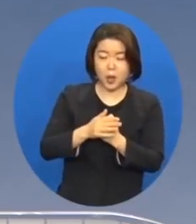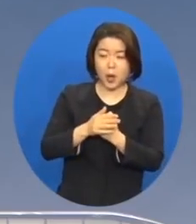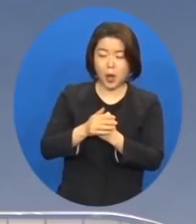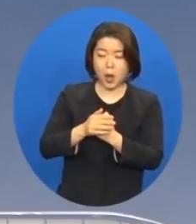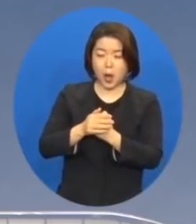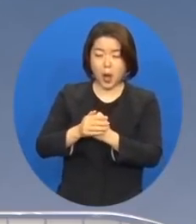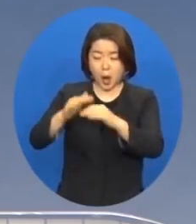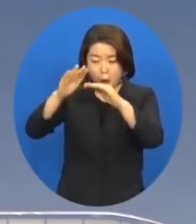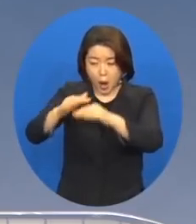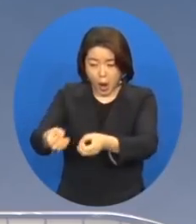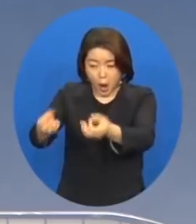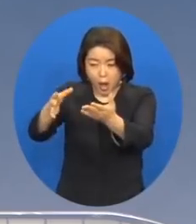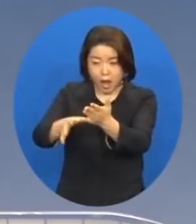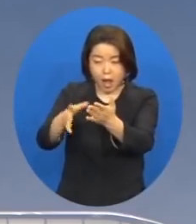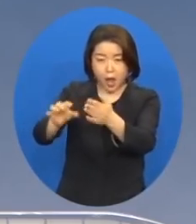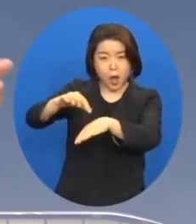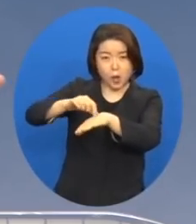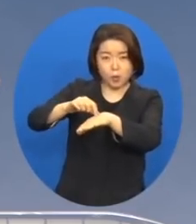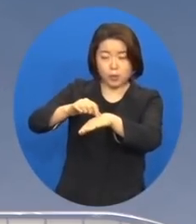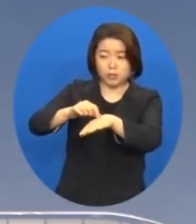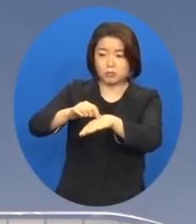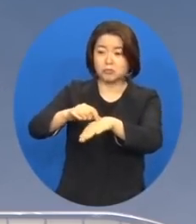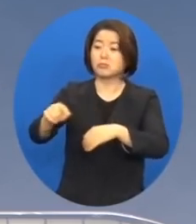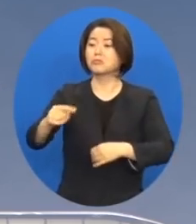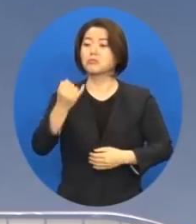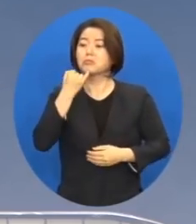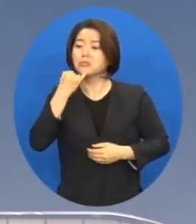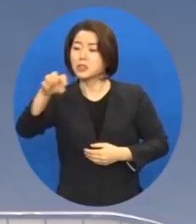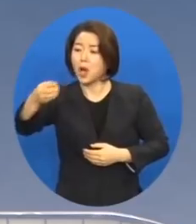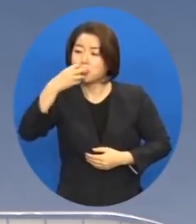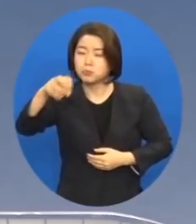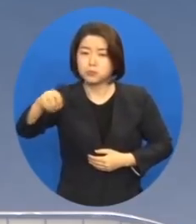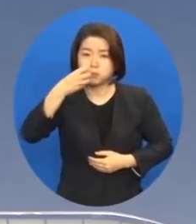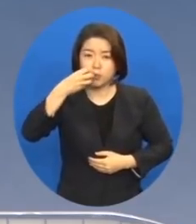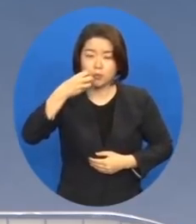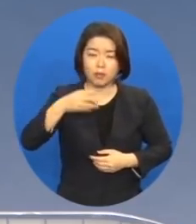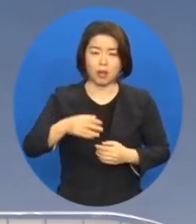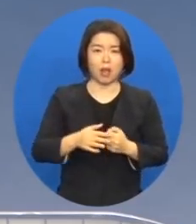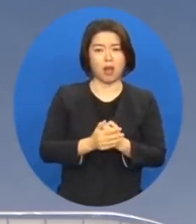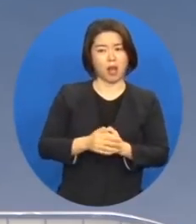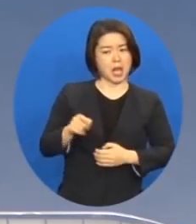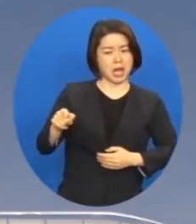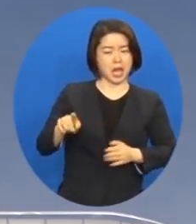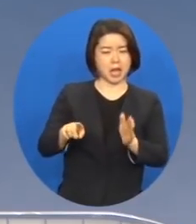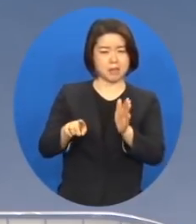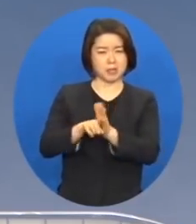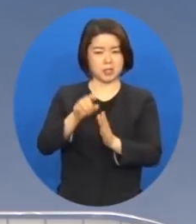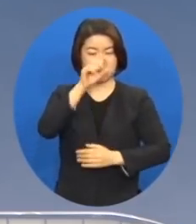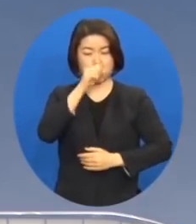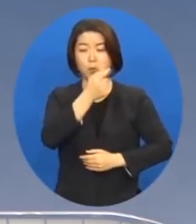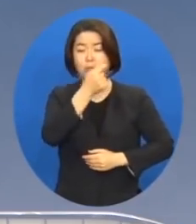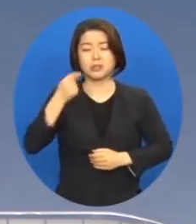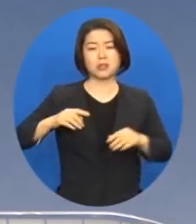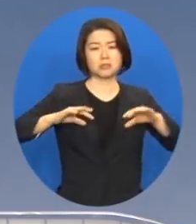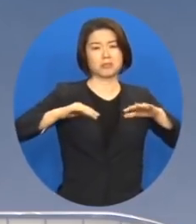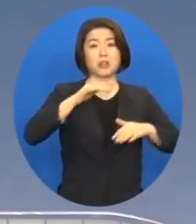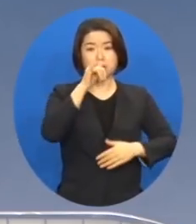그런 고기를 거리낌 없이 먹었습니다. 그리고 그것을 믿음이 좋은 증거라고